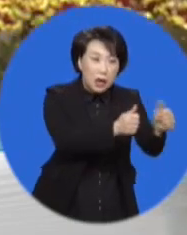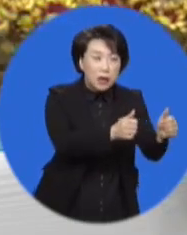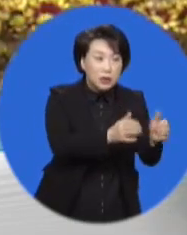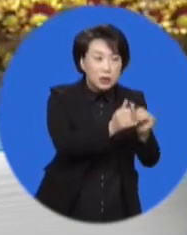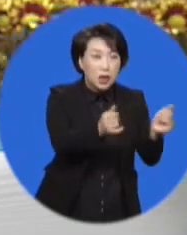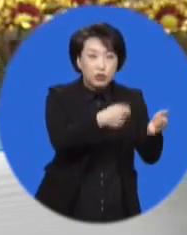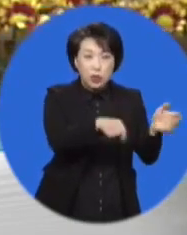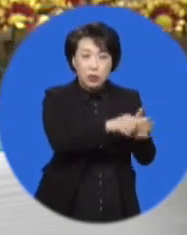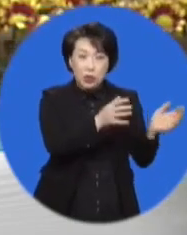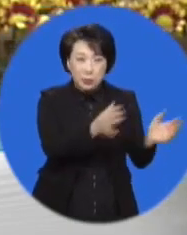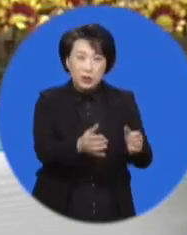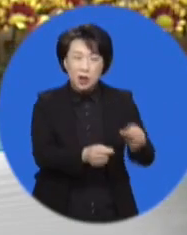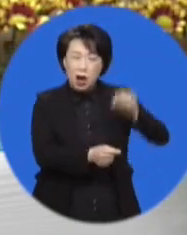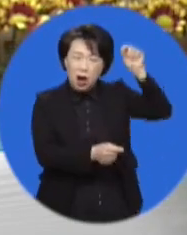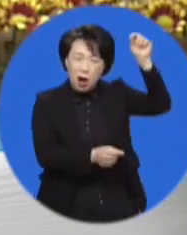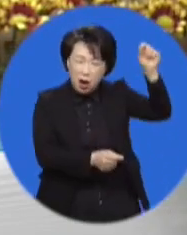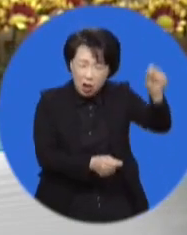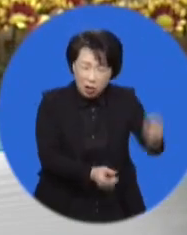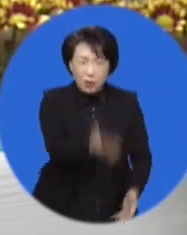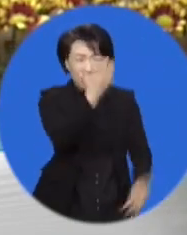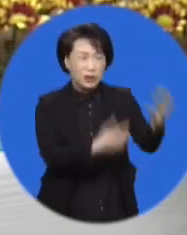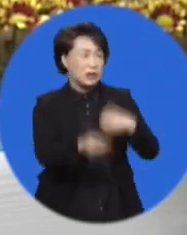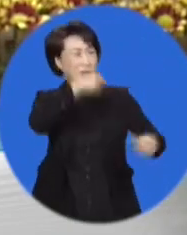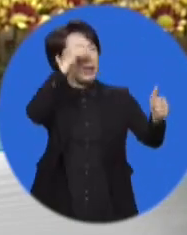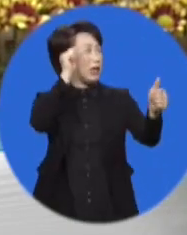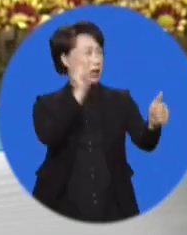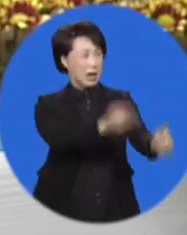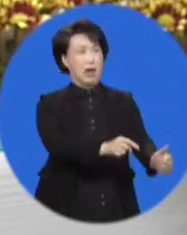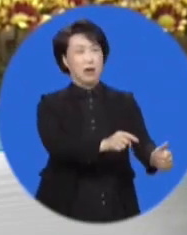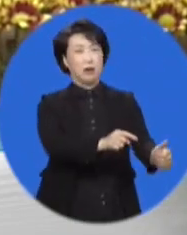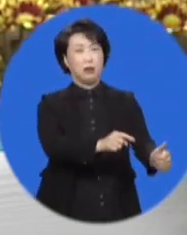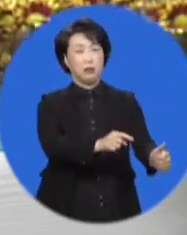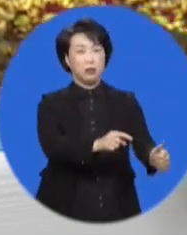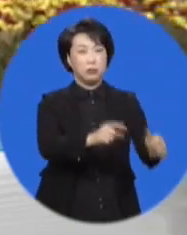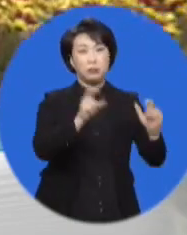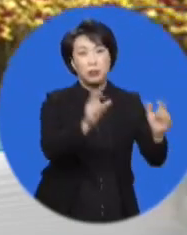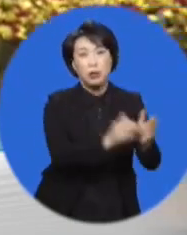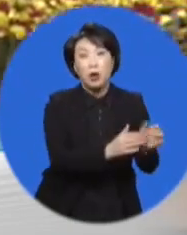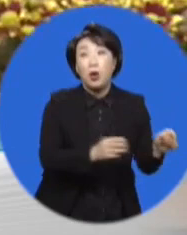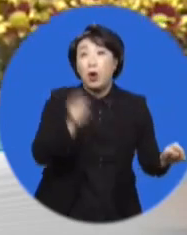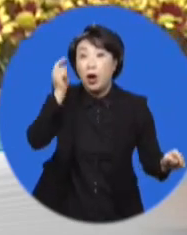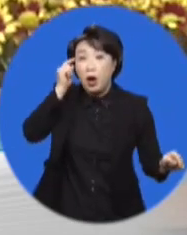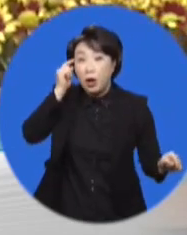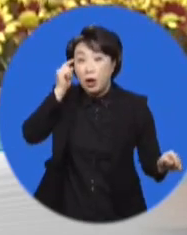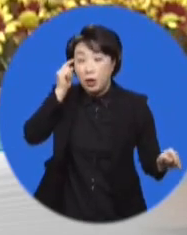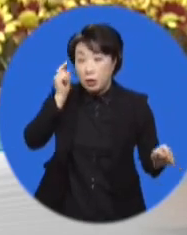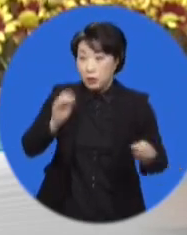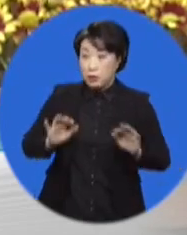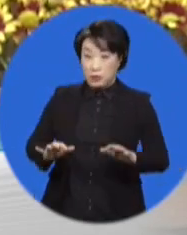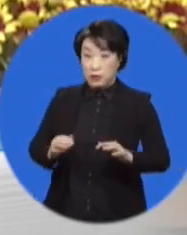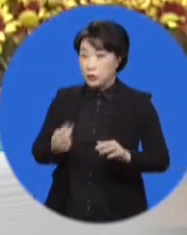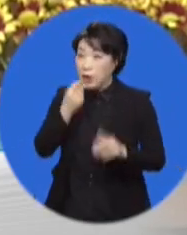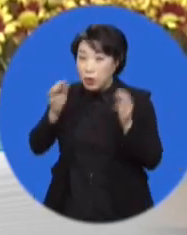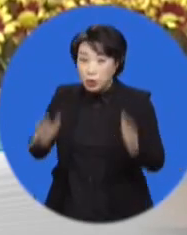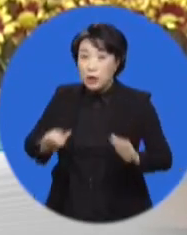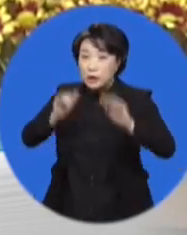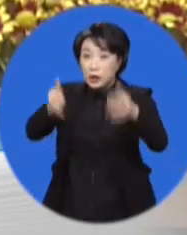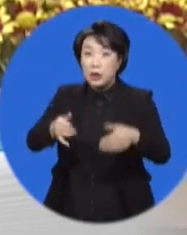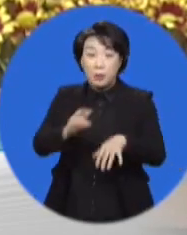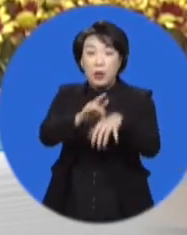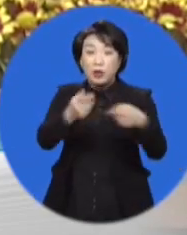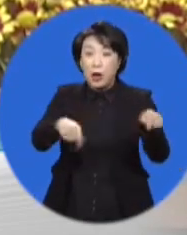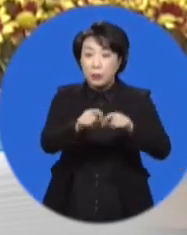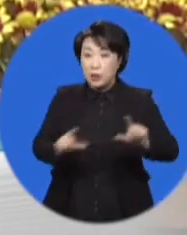을위해서예비된강력한불로들어가라왜세상에서마귀와더불어살